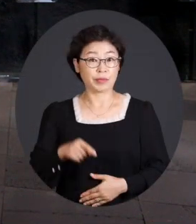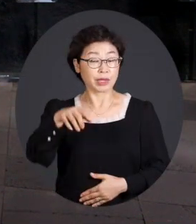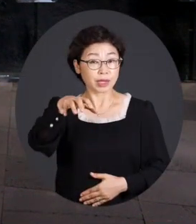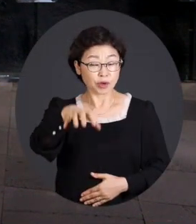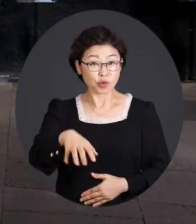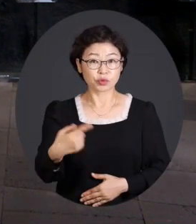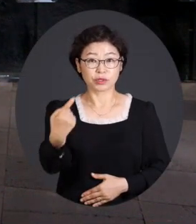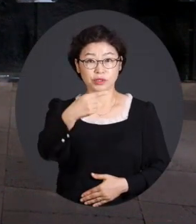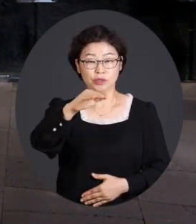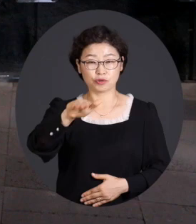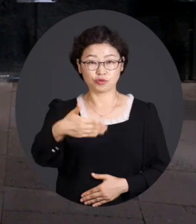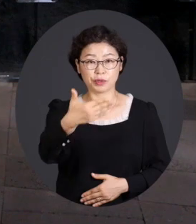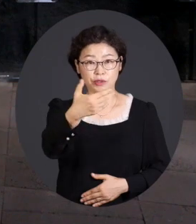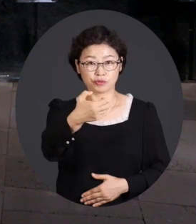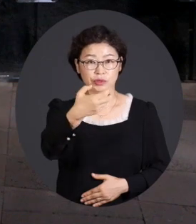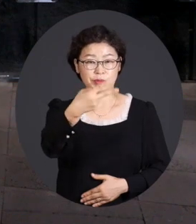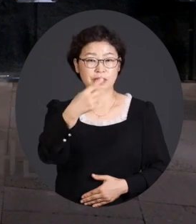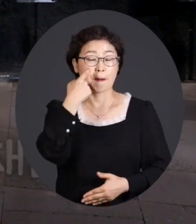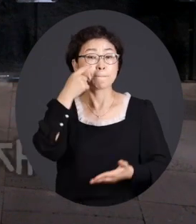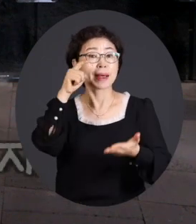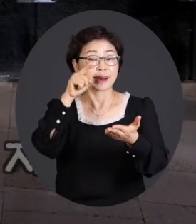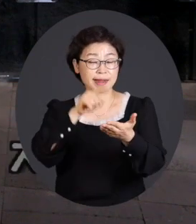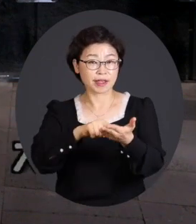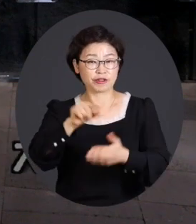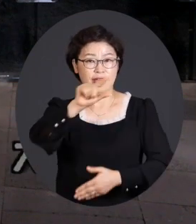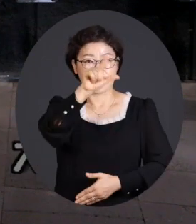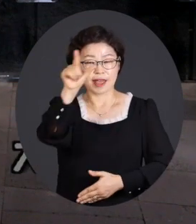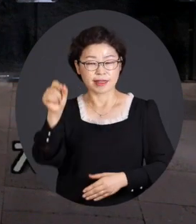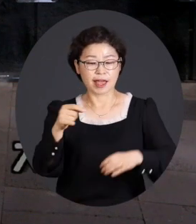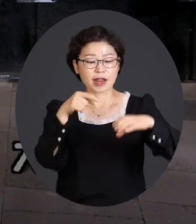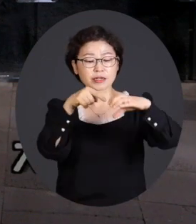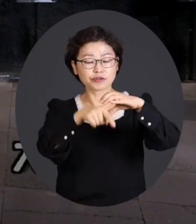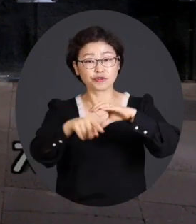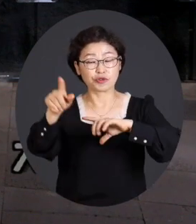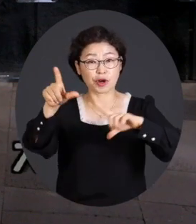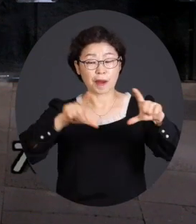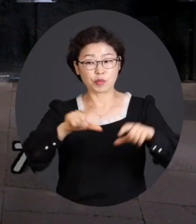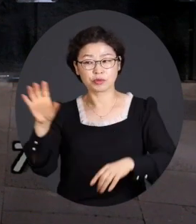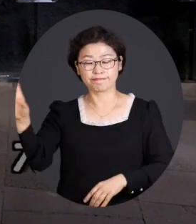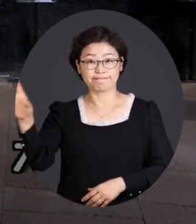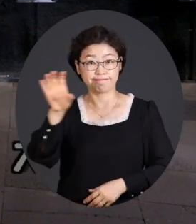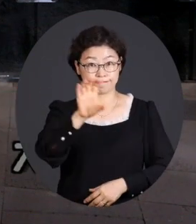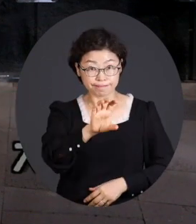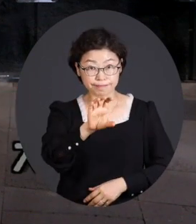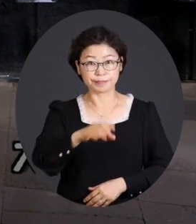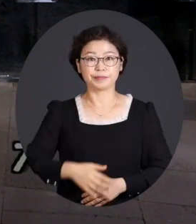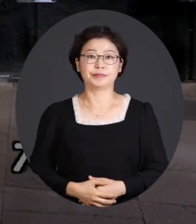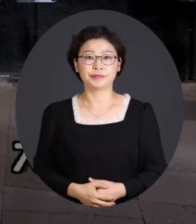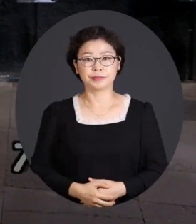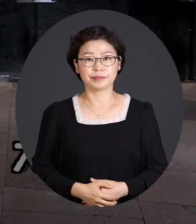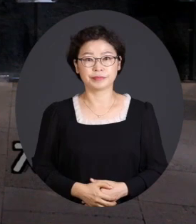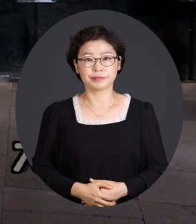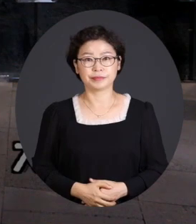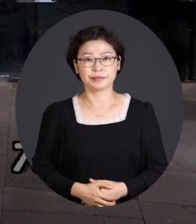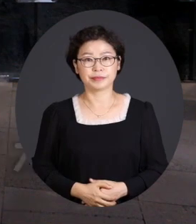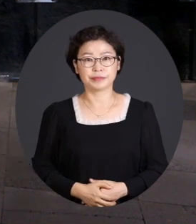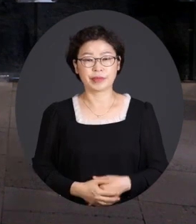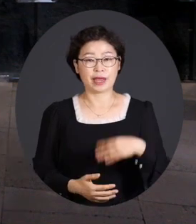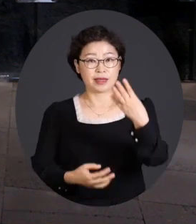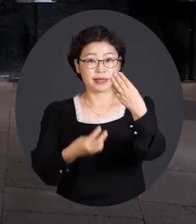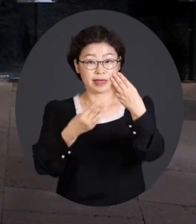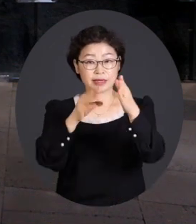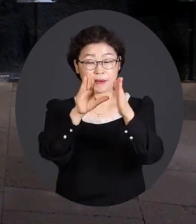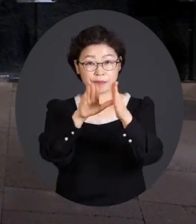이곳은 1992년에 발견된 다랑쉬굴의 모습을 그대로 재현한 곳입니다. 4.3